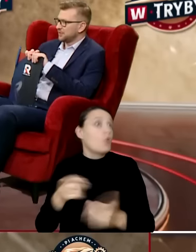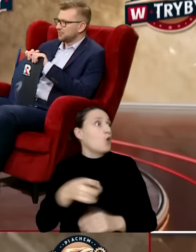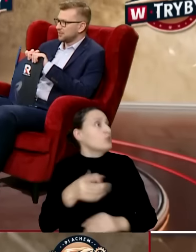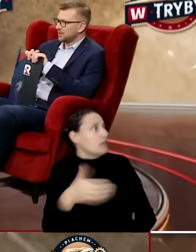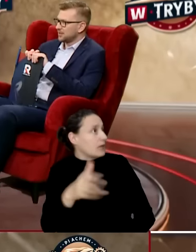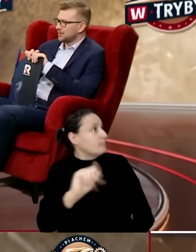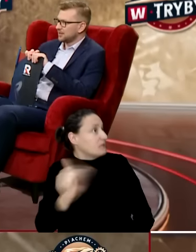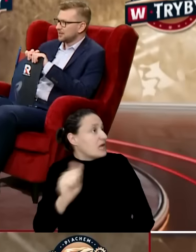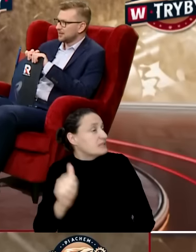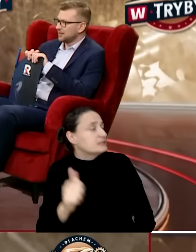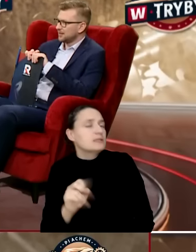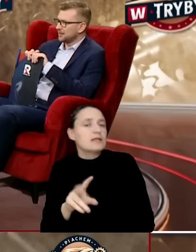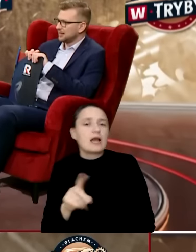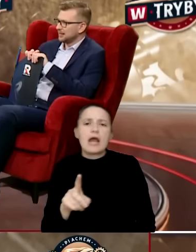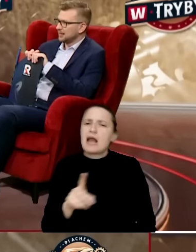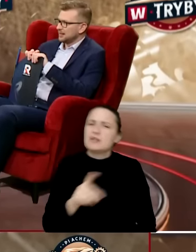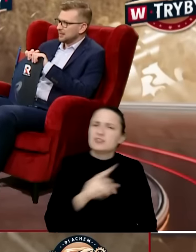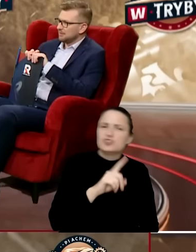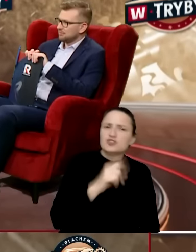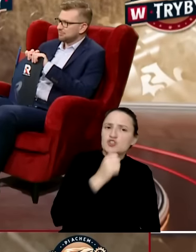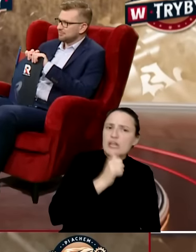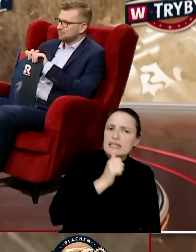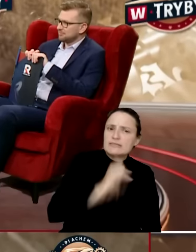wiem, ale tak jak pani Zielińska, czy trochę lepiej?